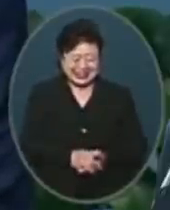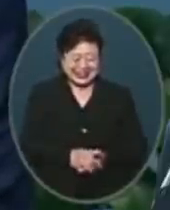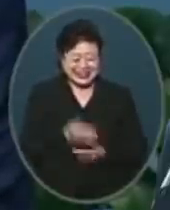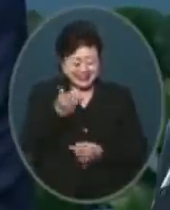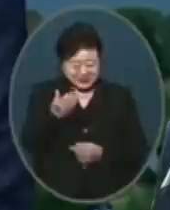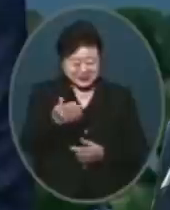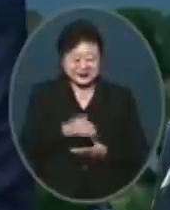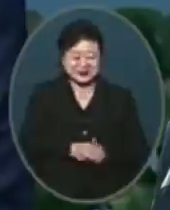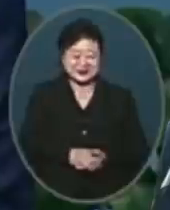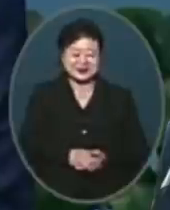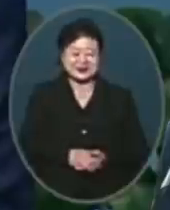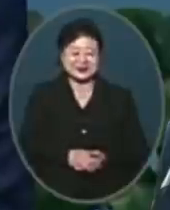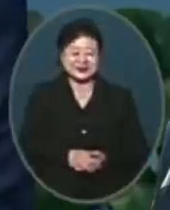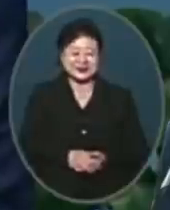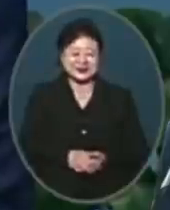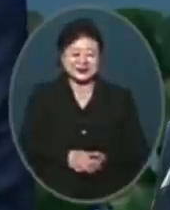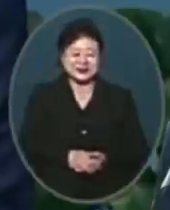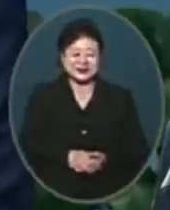내놓으니